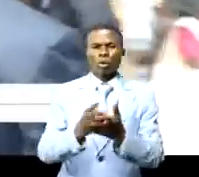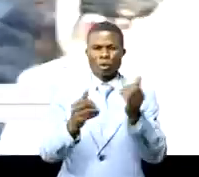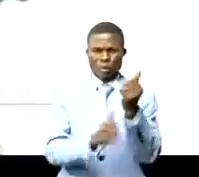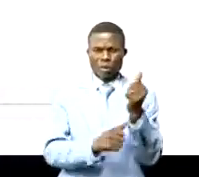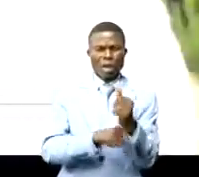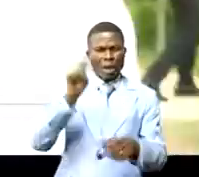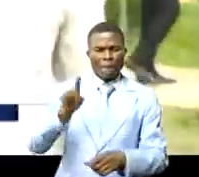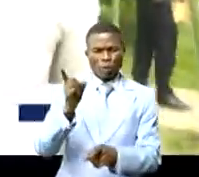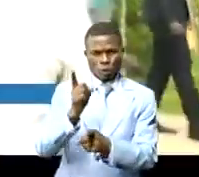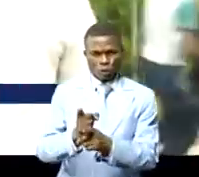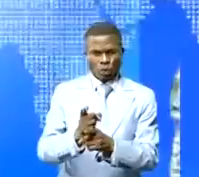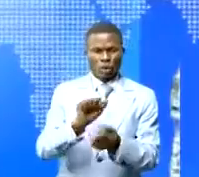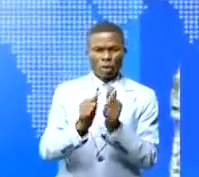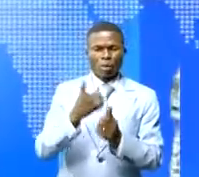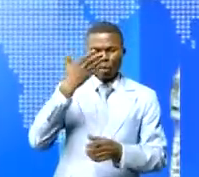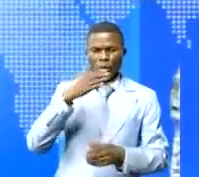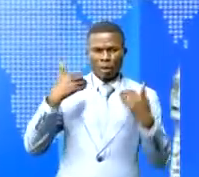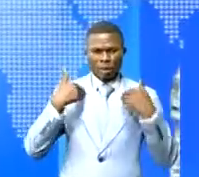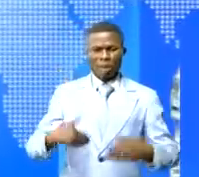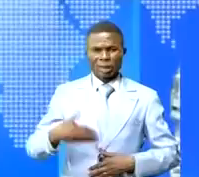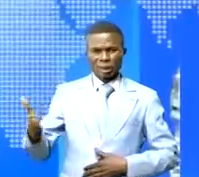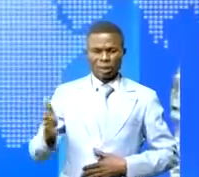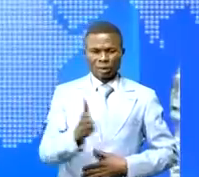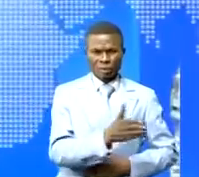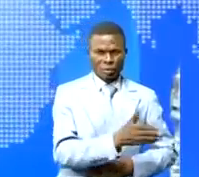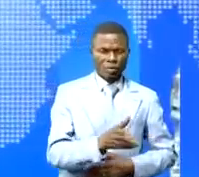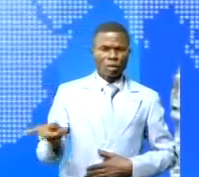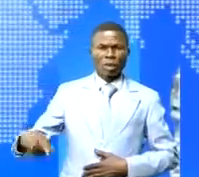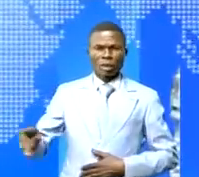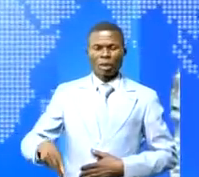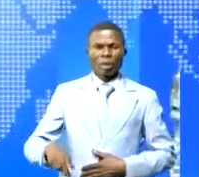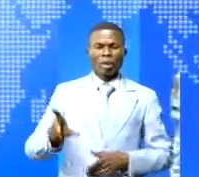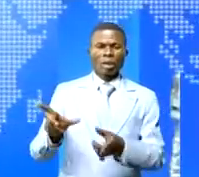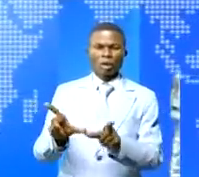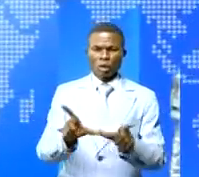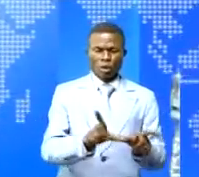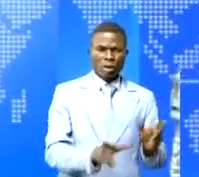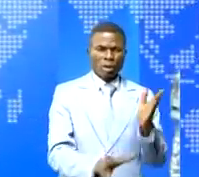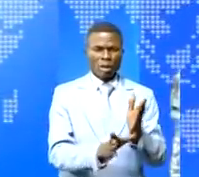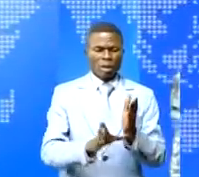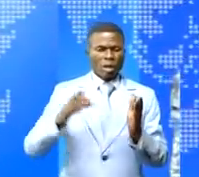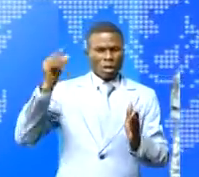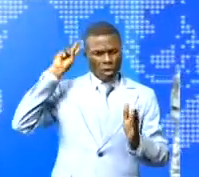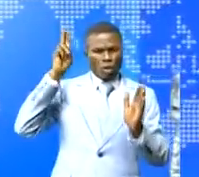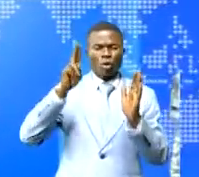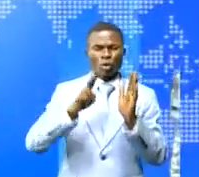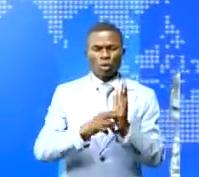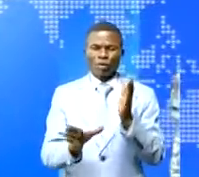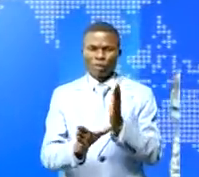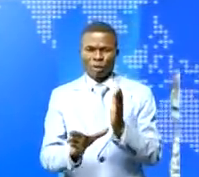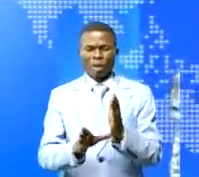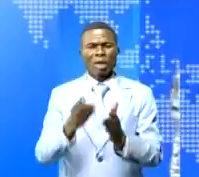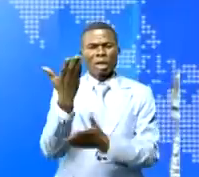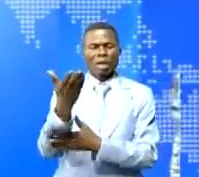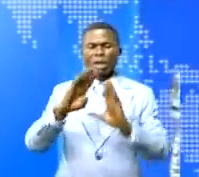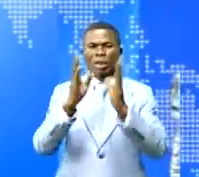elle a besoin en cette matière. De l'autre côté de la province du Lualaba, la vice-gouverneure et gouverneur intérimaire invite